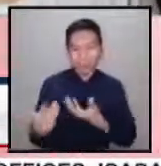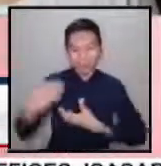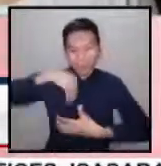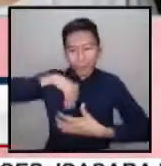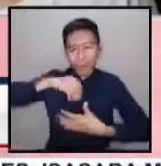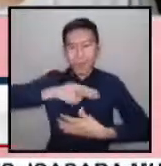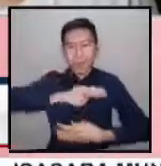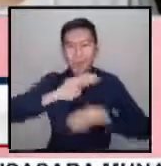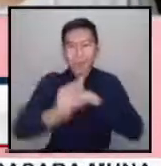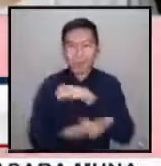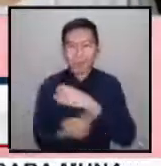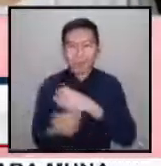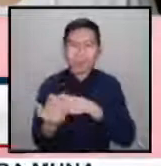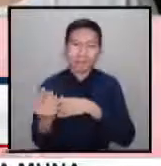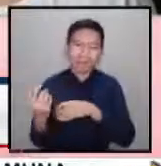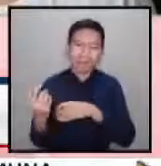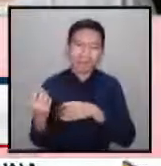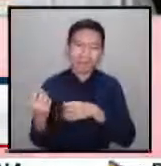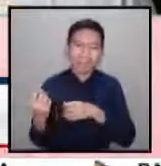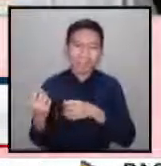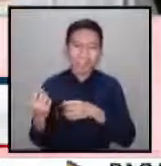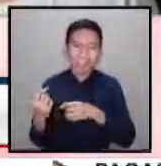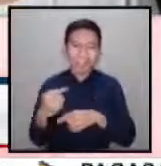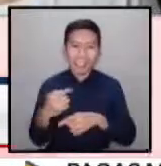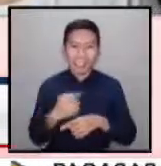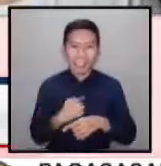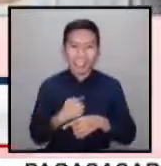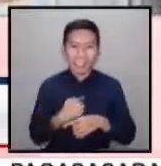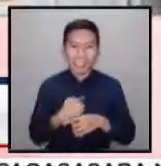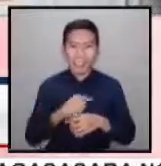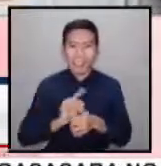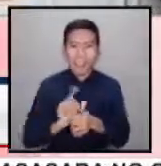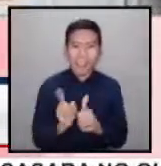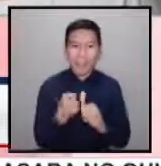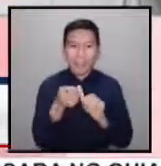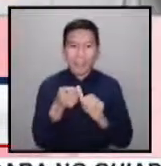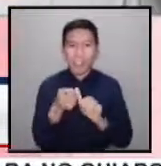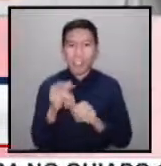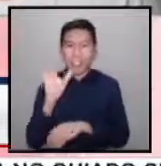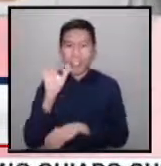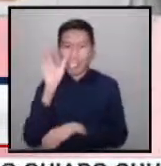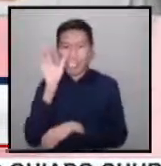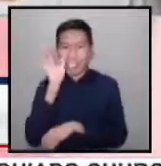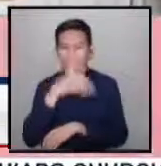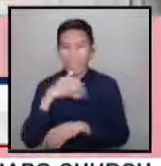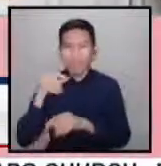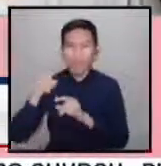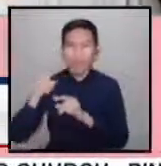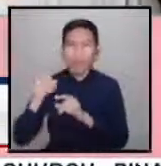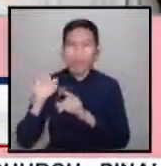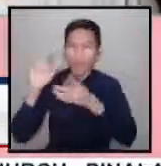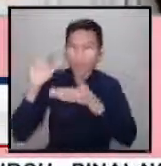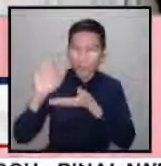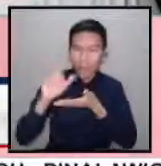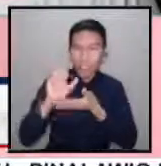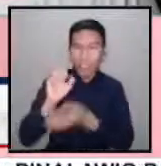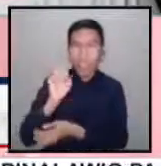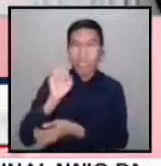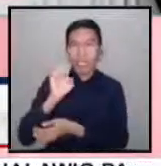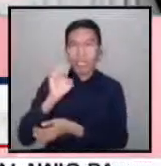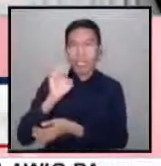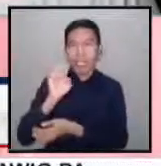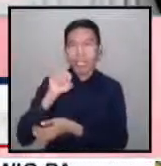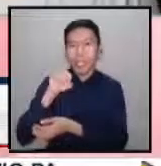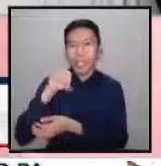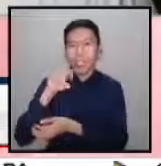parang I do my first stranger photoshoot doon sa Session Road and nahihiya ako